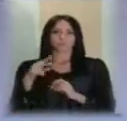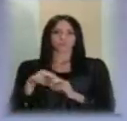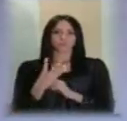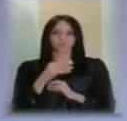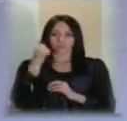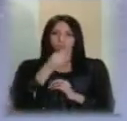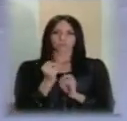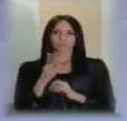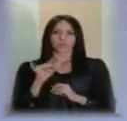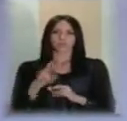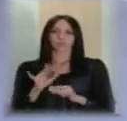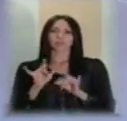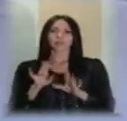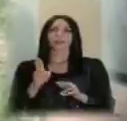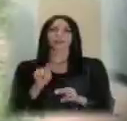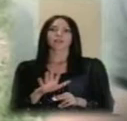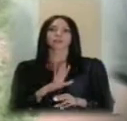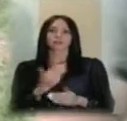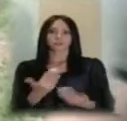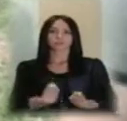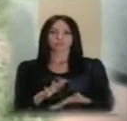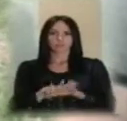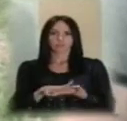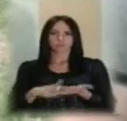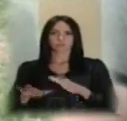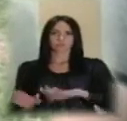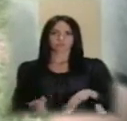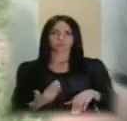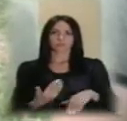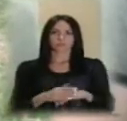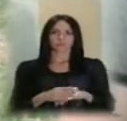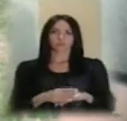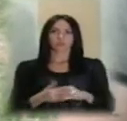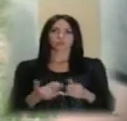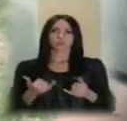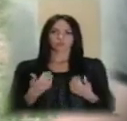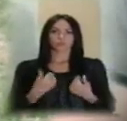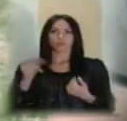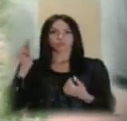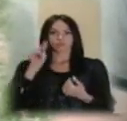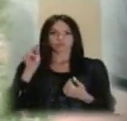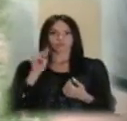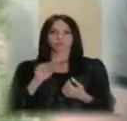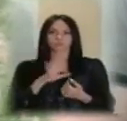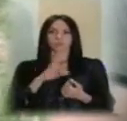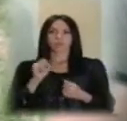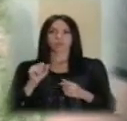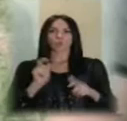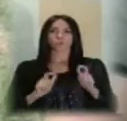життя після одужання. У 12-му ще році я навчався в мархідне училище рибної